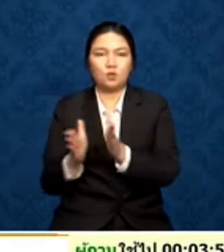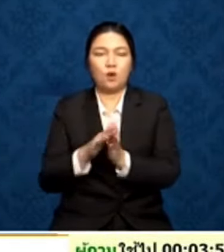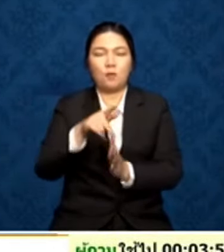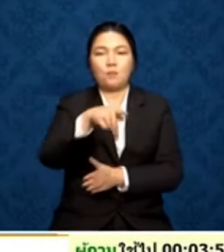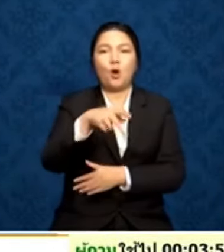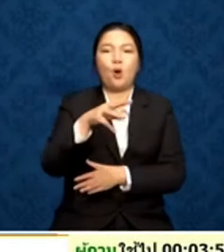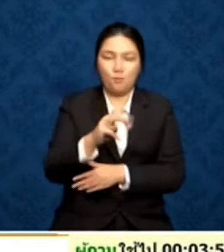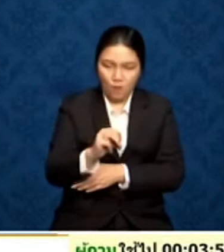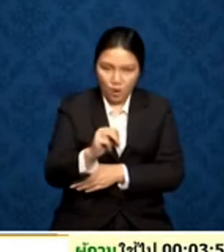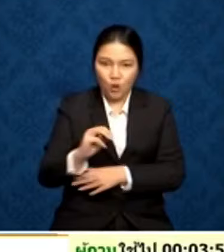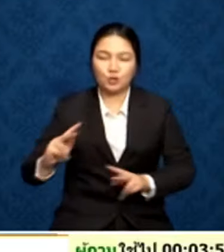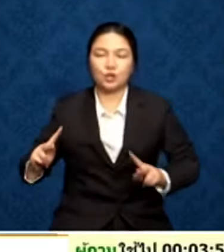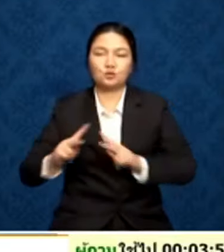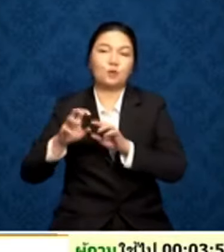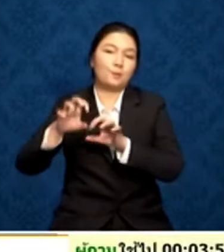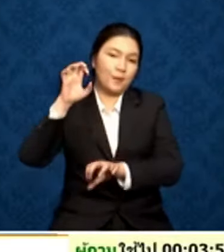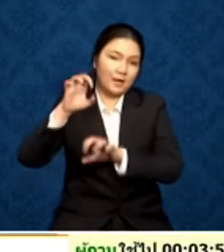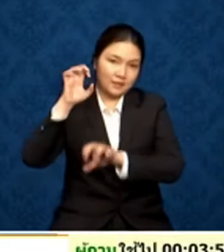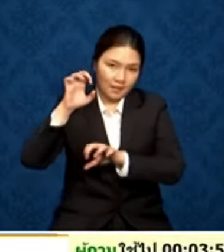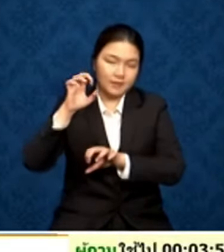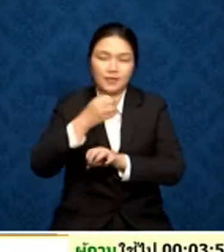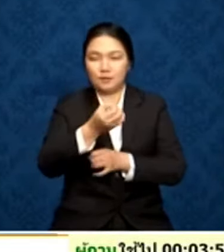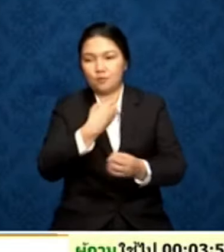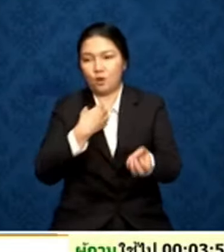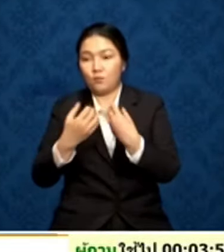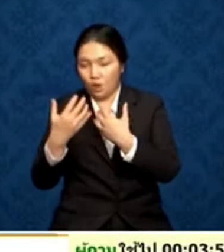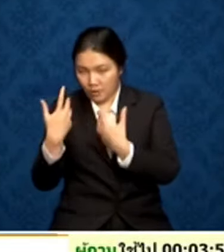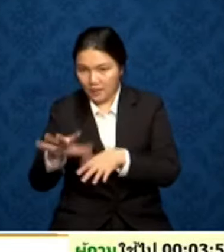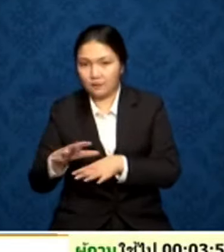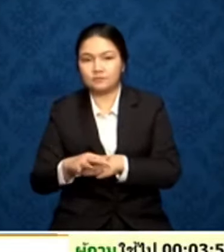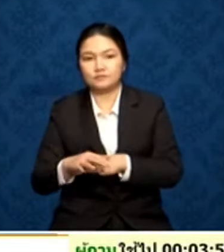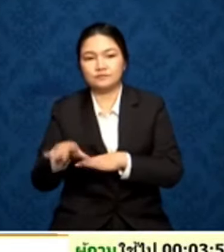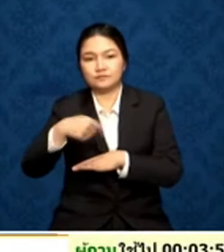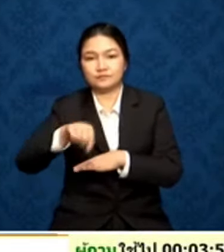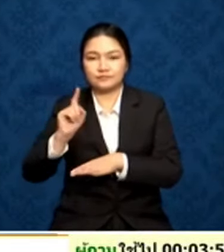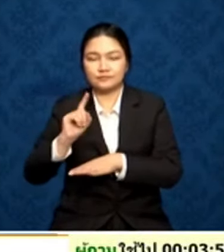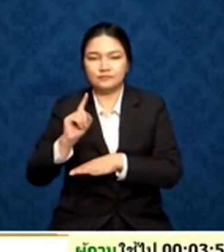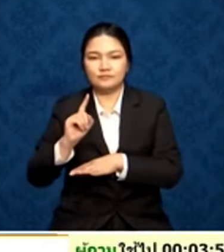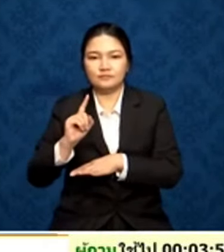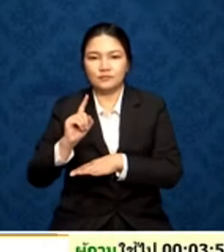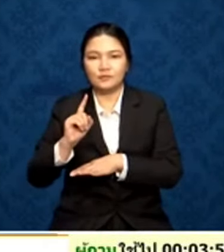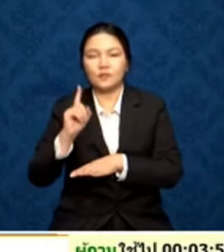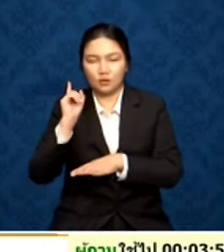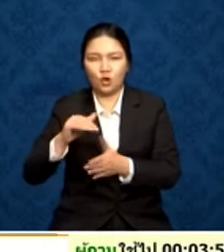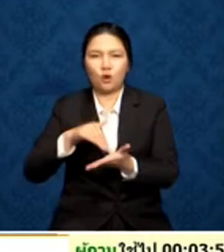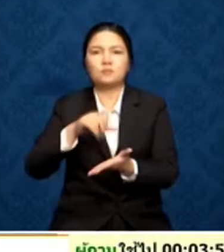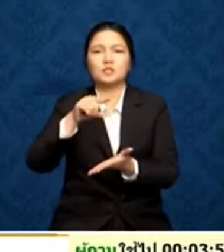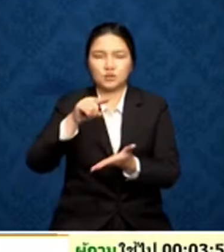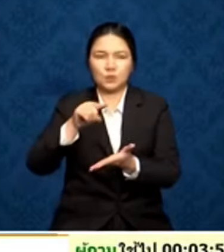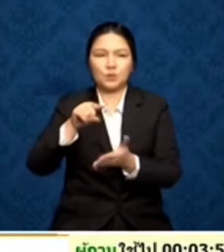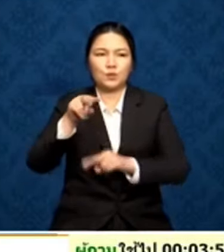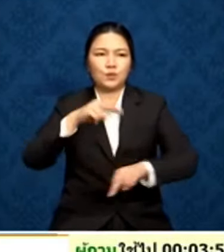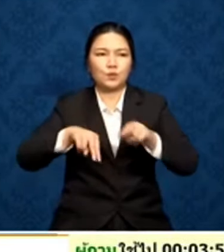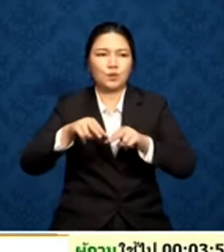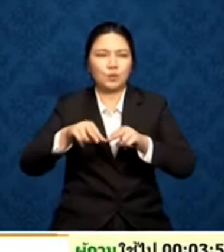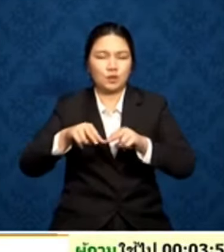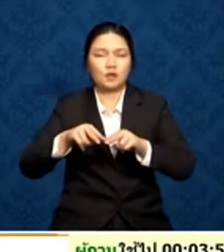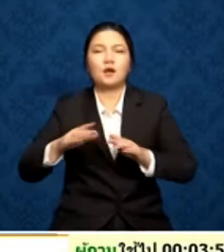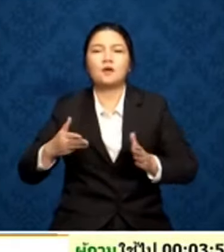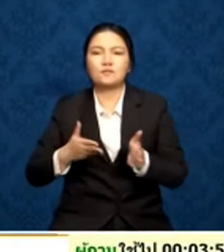งมหาดไทยพัฒนาระบบการแจ้งโดยศูนย์คัดกรองสองสาสุขในส